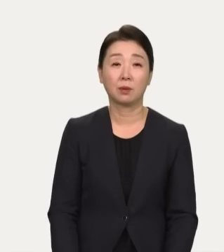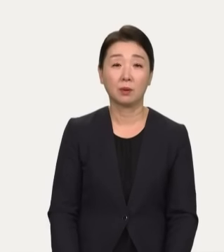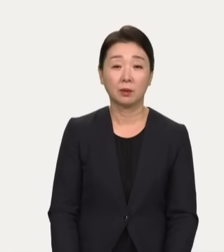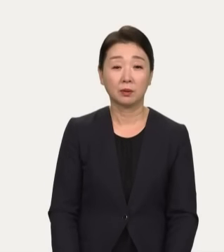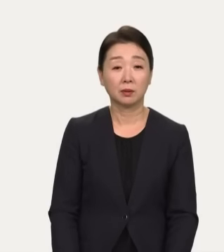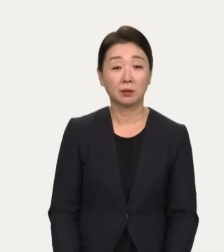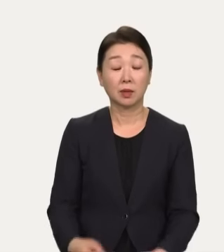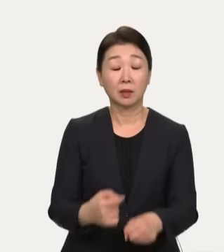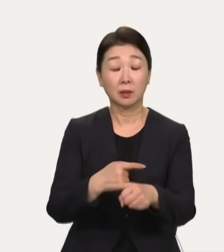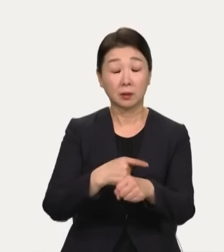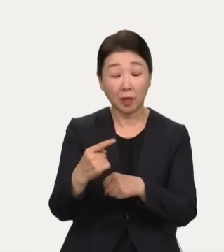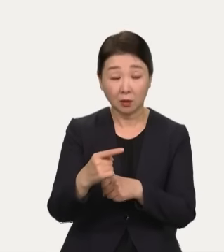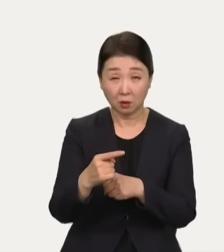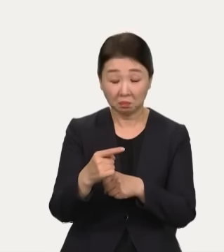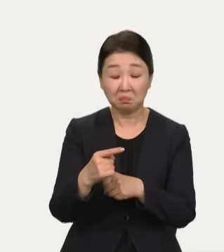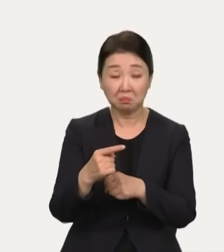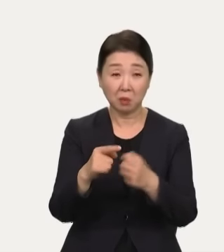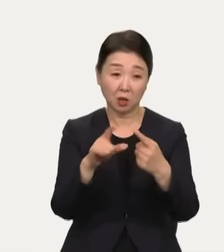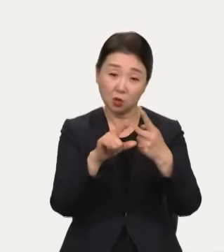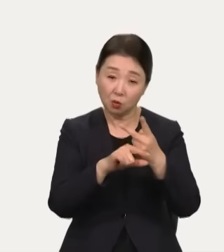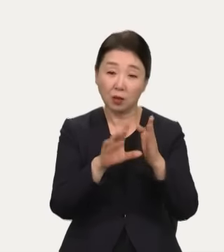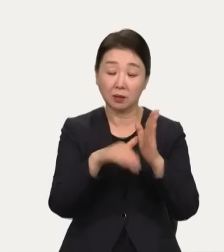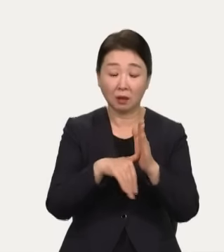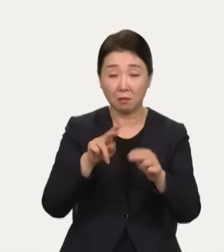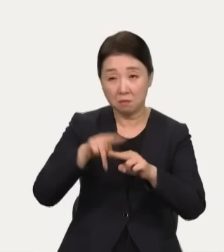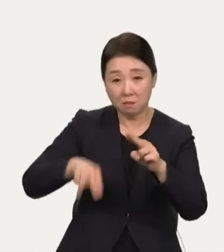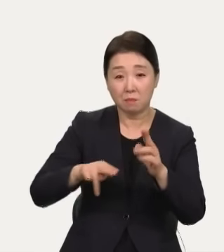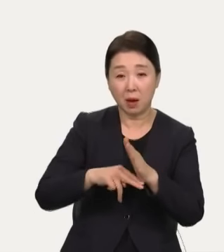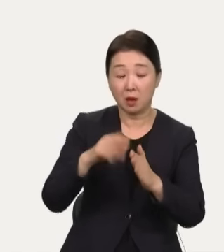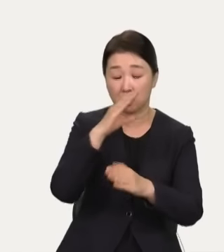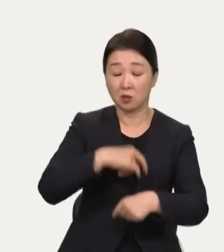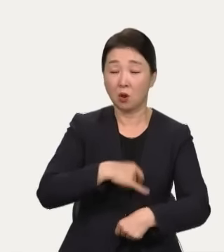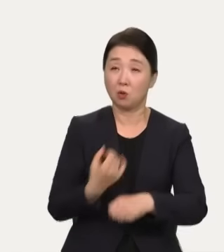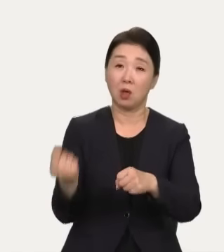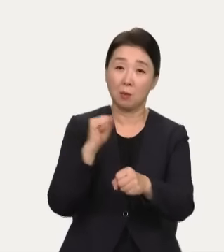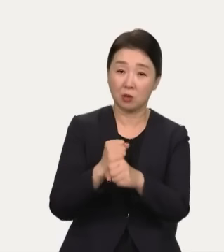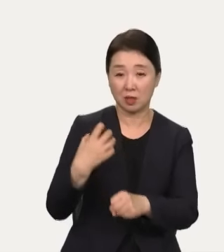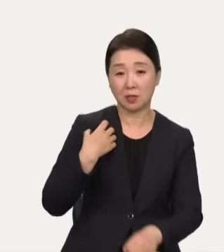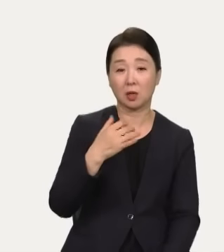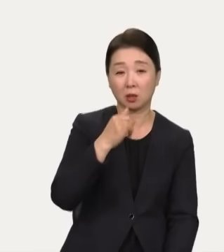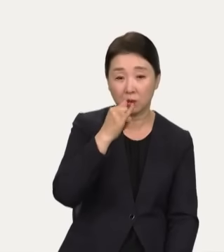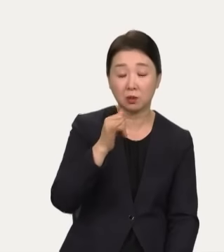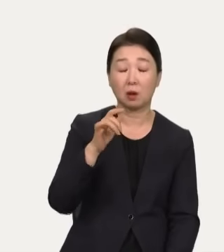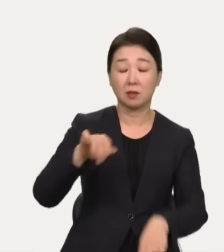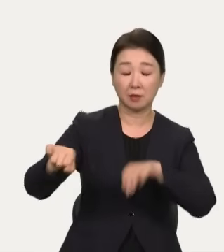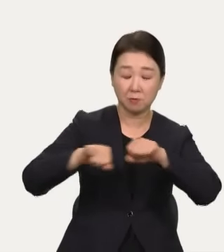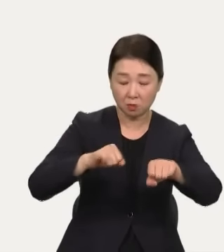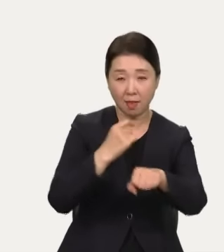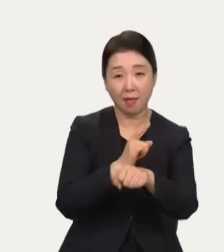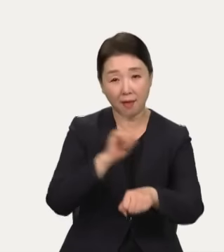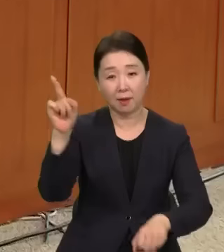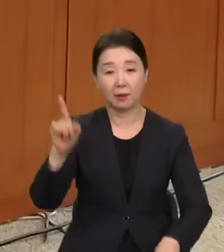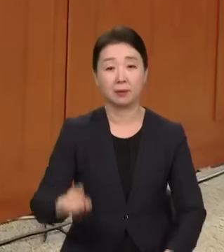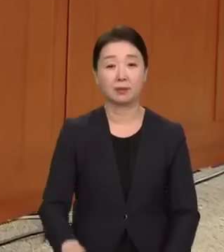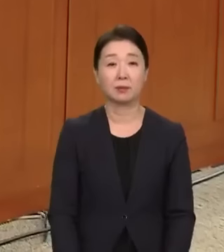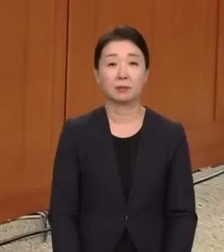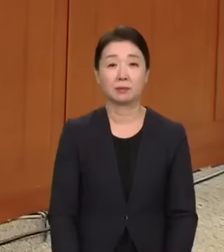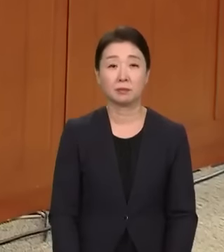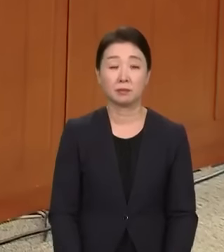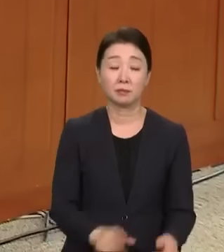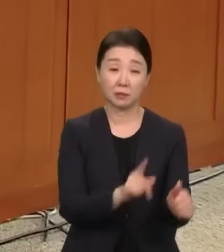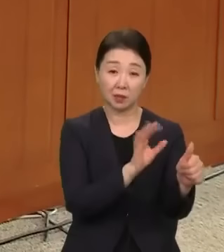초 전역을 앞두고 진실을 세상에 알려 정의를 회복시킬 책무가 있다며 적극적으로 대응하겠다는 뜻을 밝힌 겁니다. 임